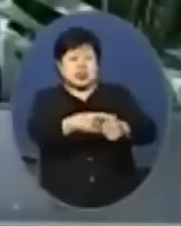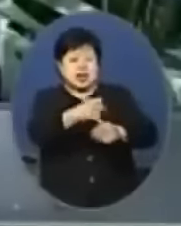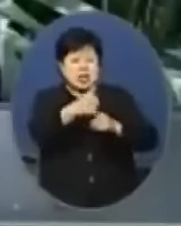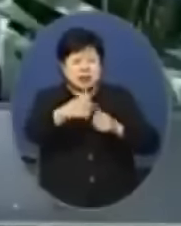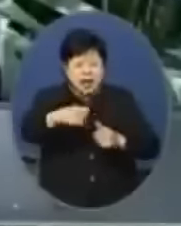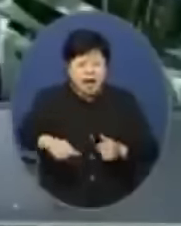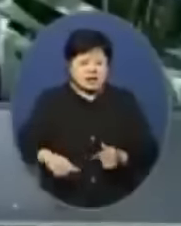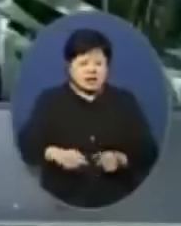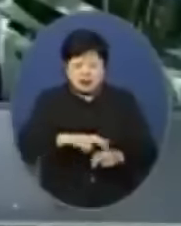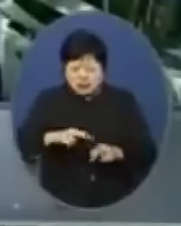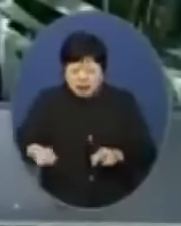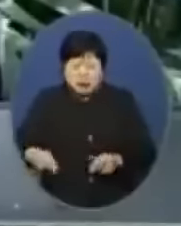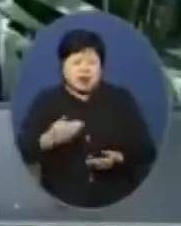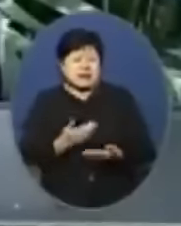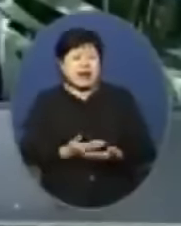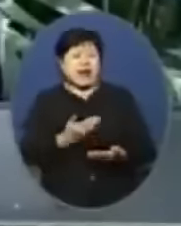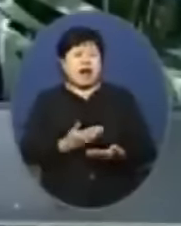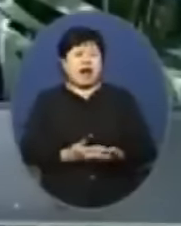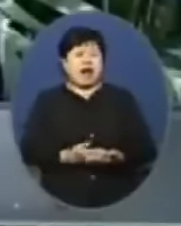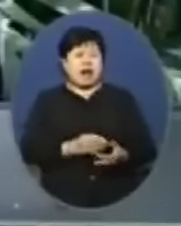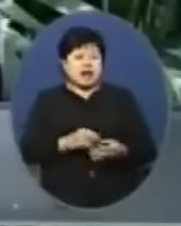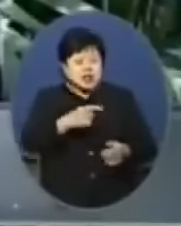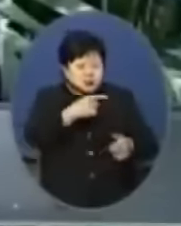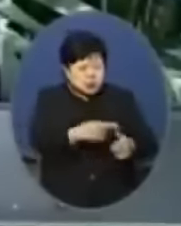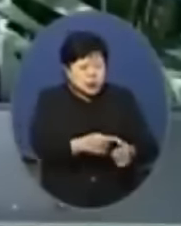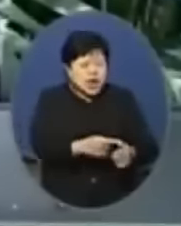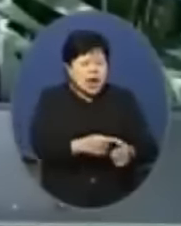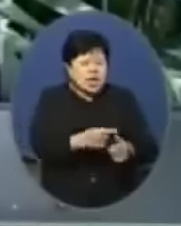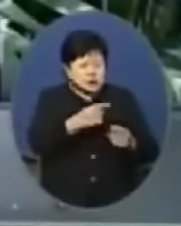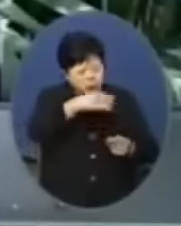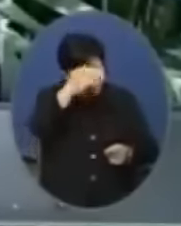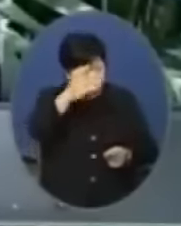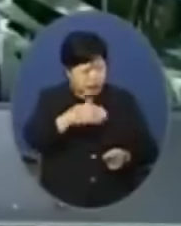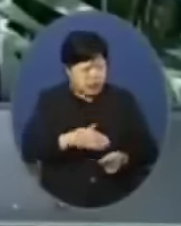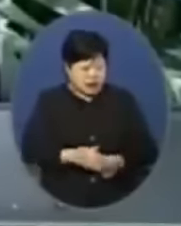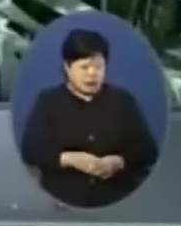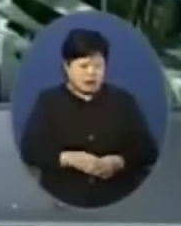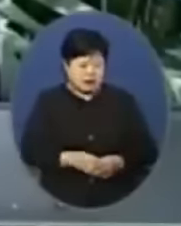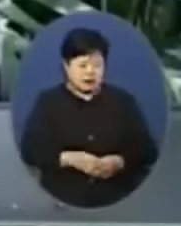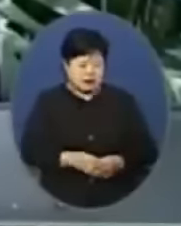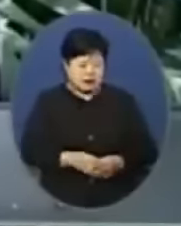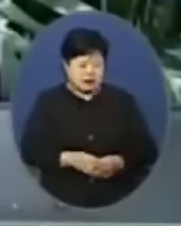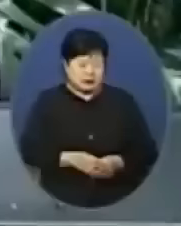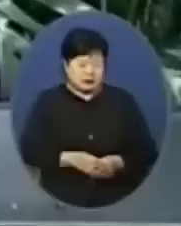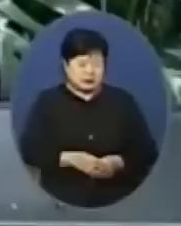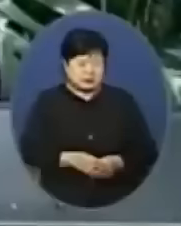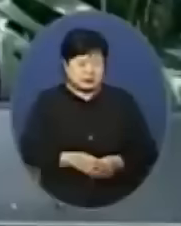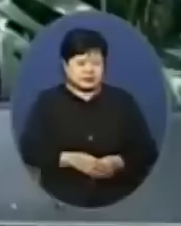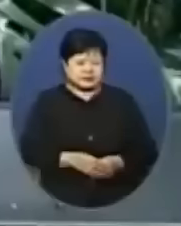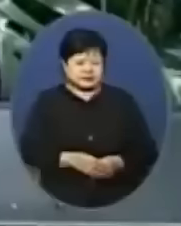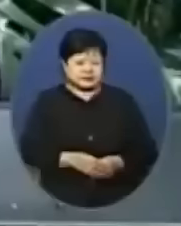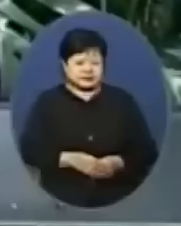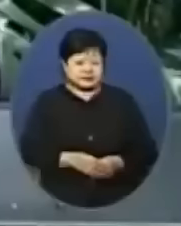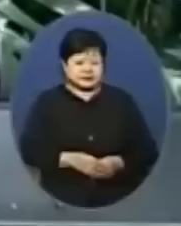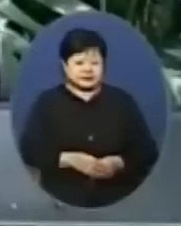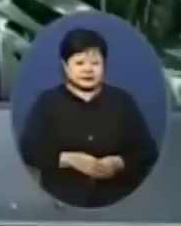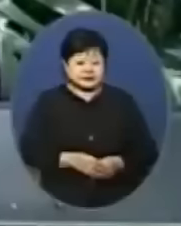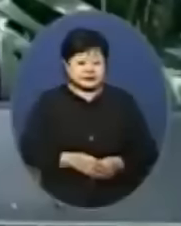하나님의 아들이면 우리를 내려오게 하라. 주님은 대답 안 했습니다. 그는 그날로 음부로 내려가는 것입니다.